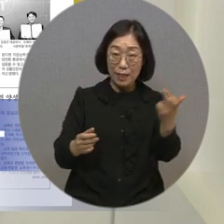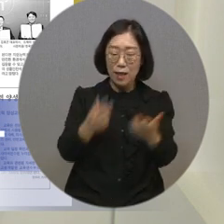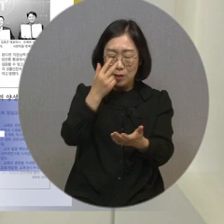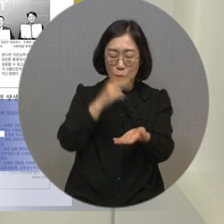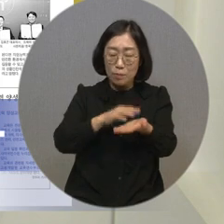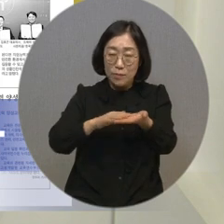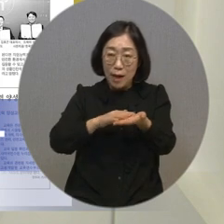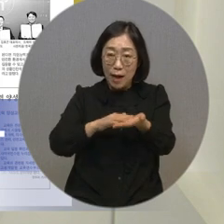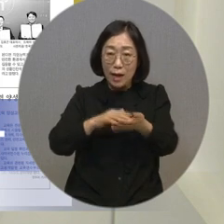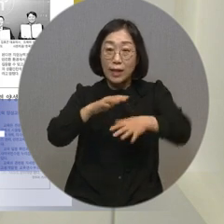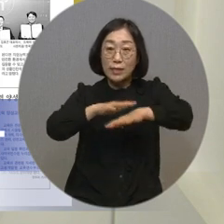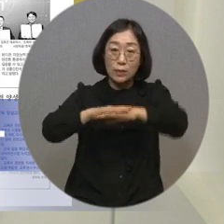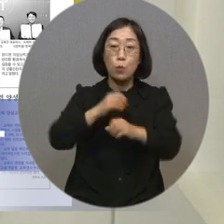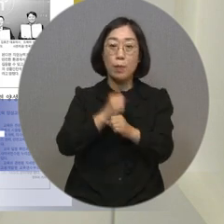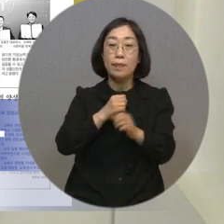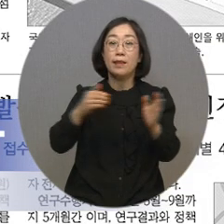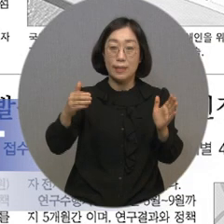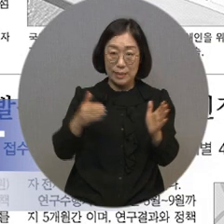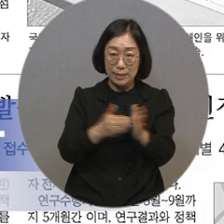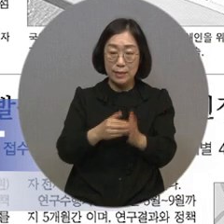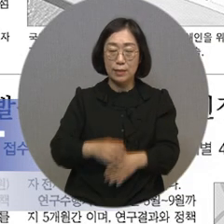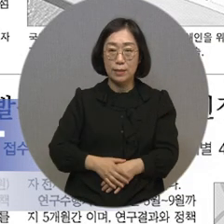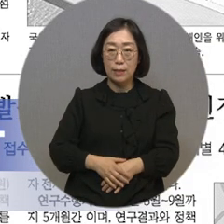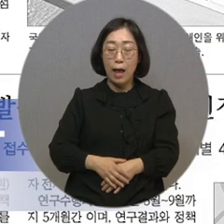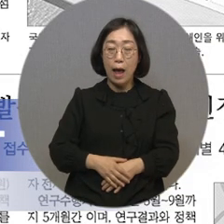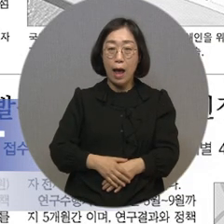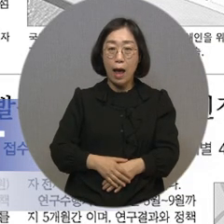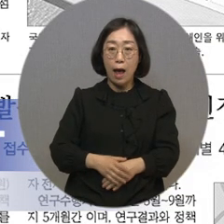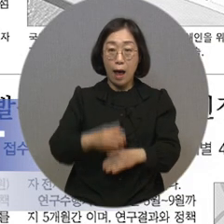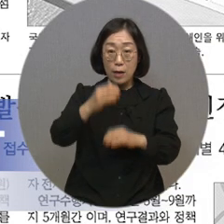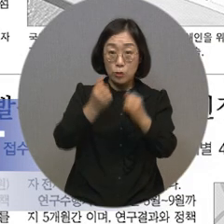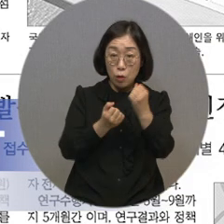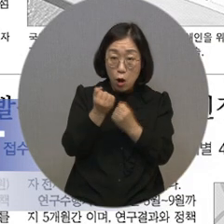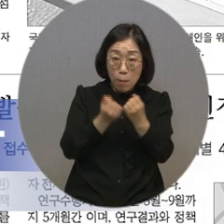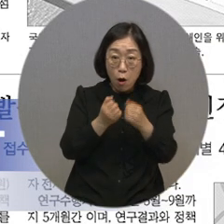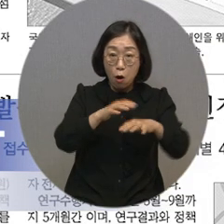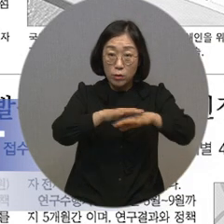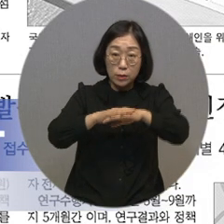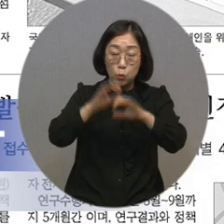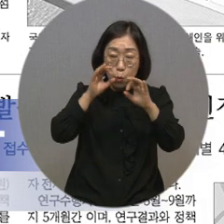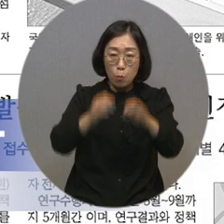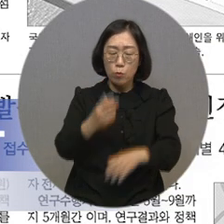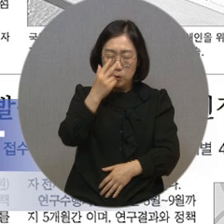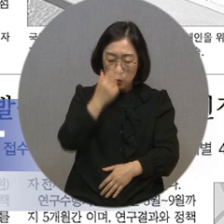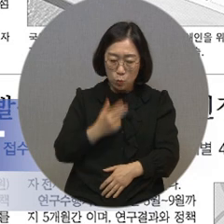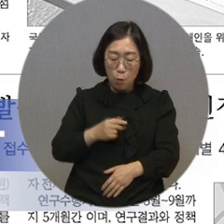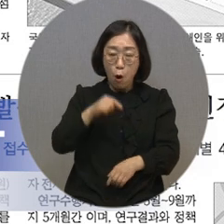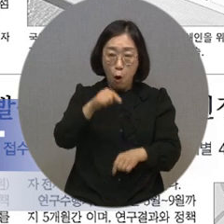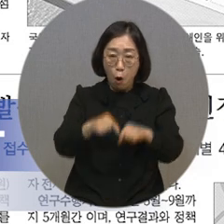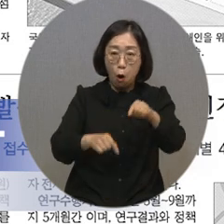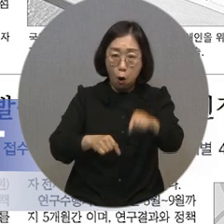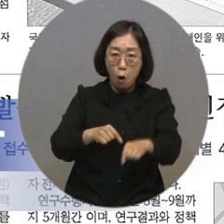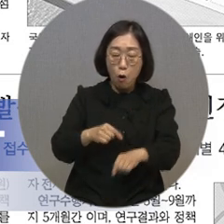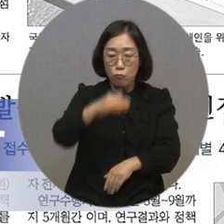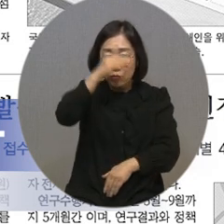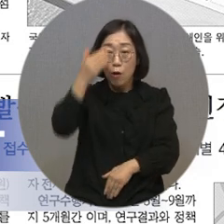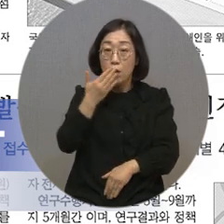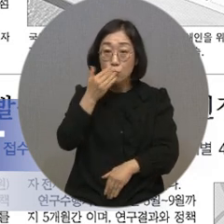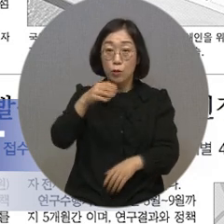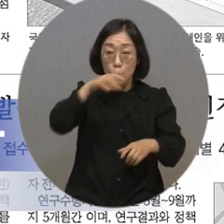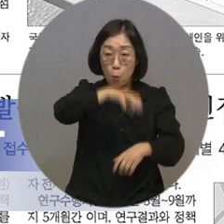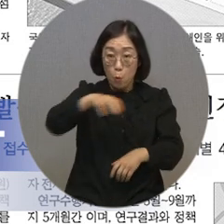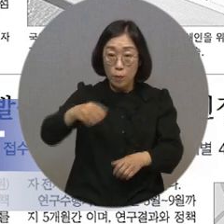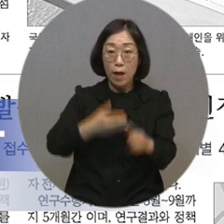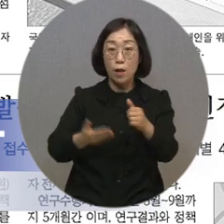안내지도를 제작했다는 소식인데요이 안내 지도에는 시각 장애인이 산책 가능 구간이 표현돼 있으며